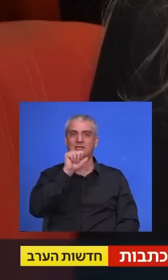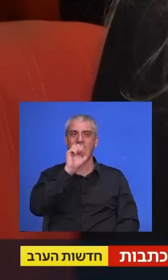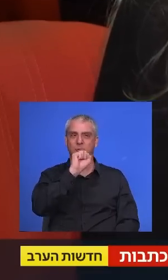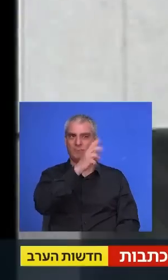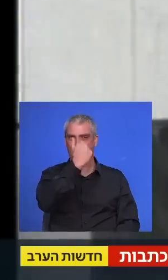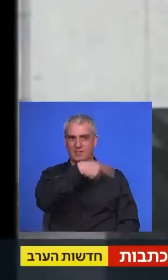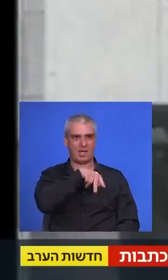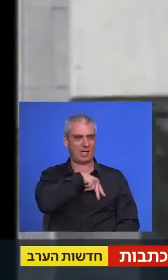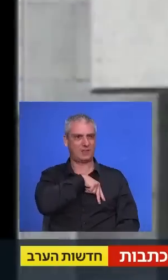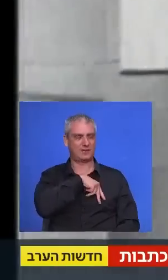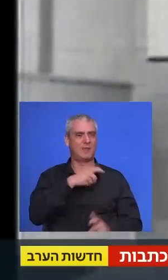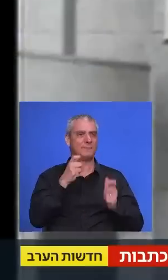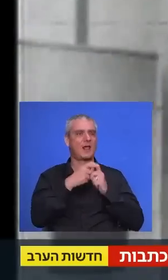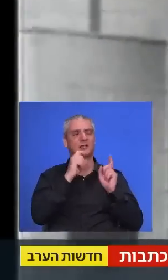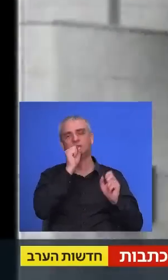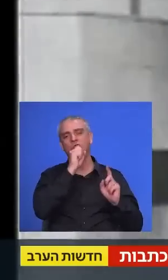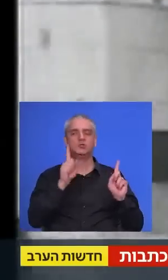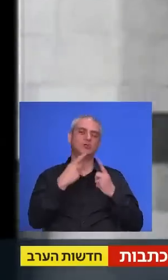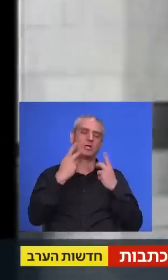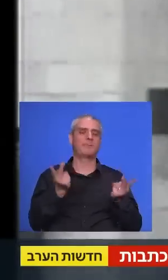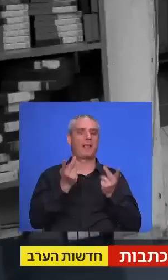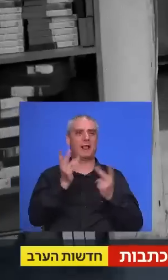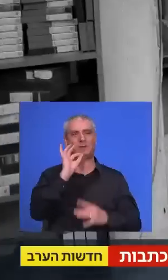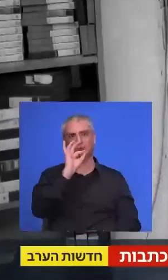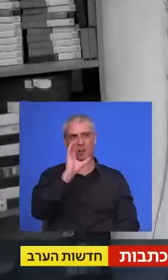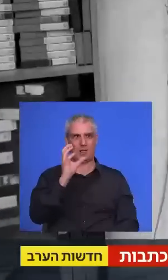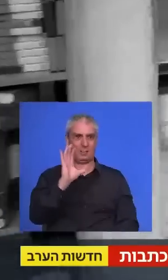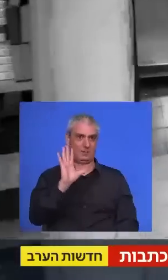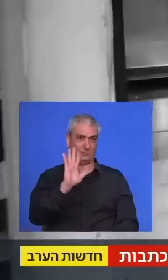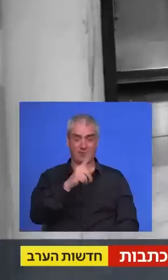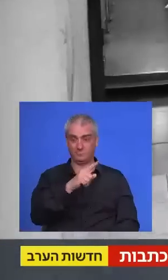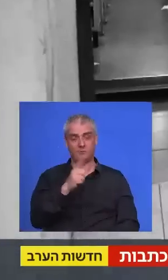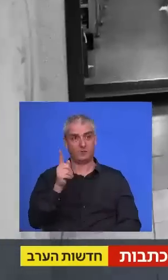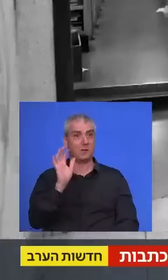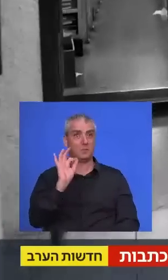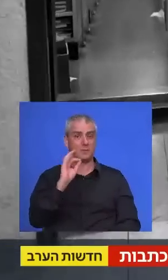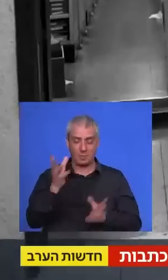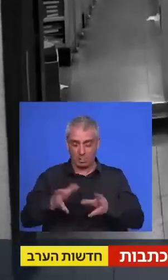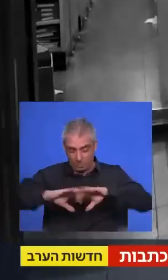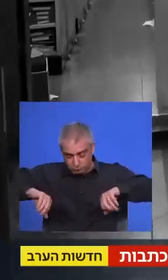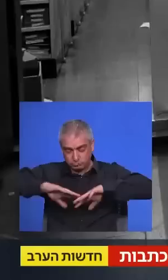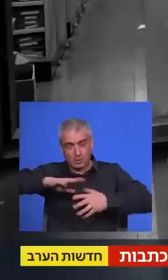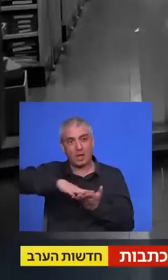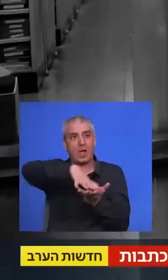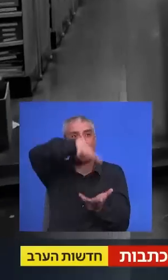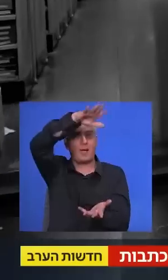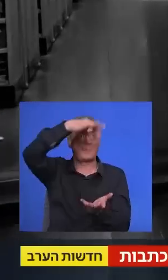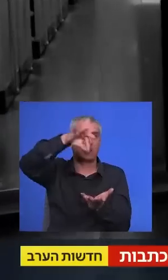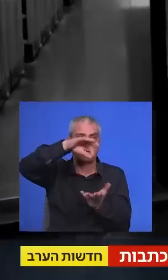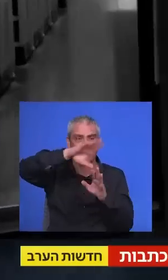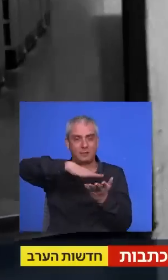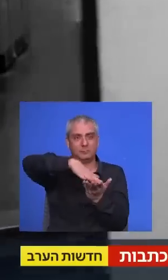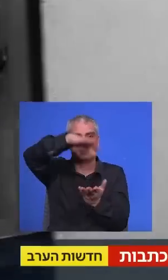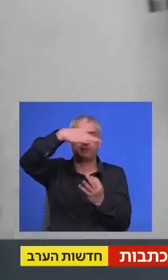אז אחראית על מחלקת השירים הקלים, והיא באמת הוציאה ככה מתוך ערימה כזאת על השולחן